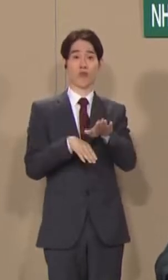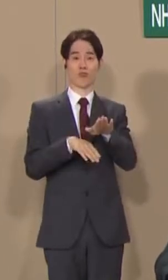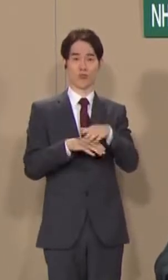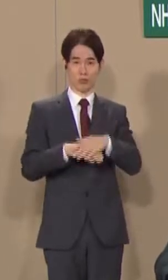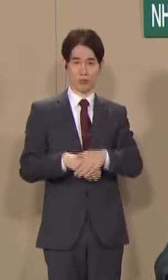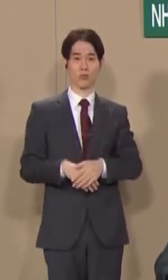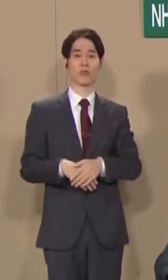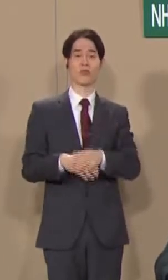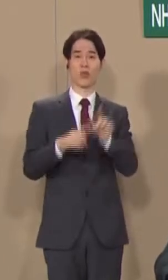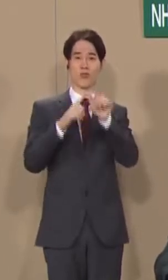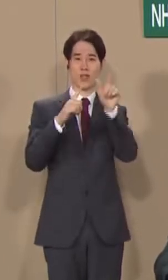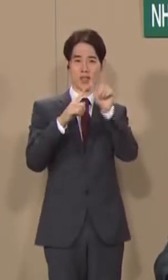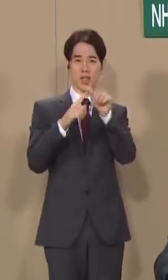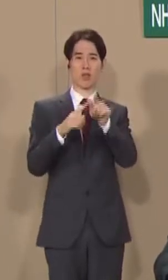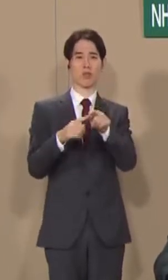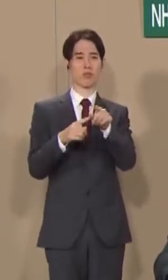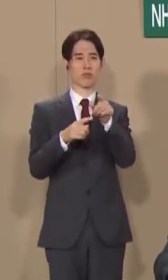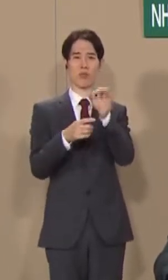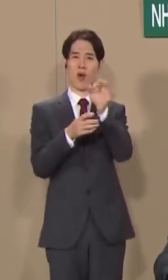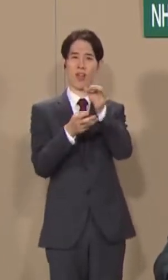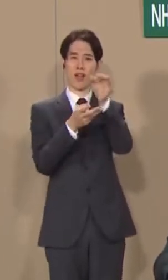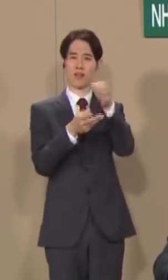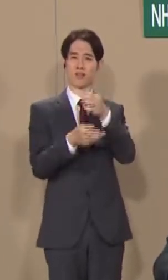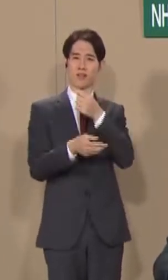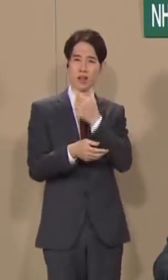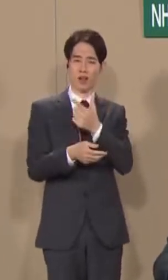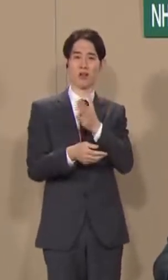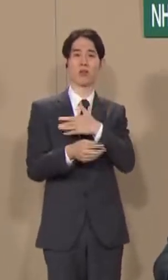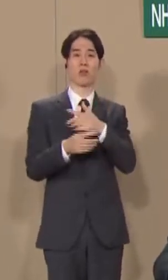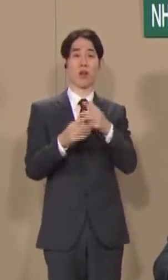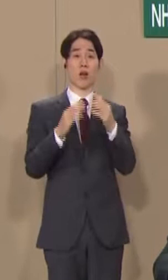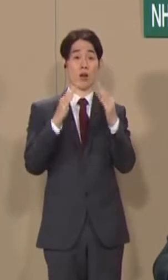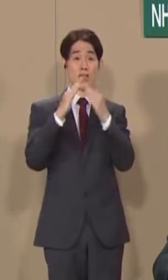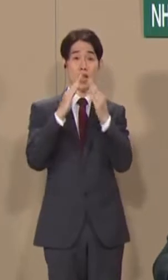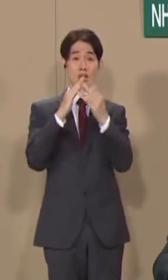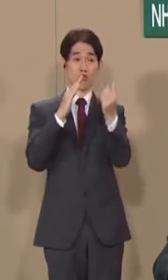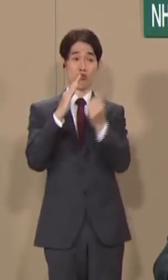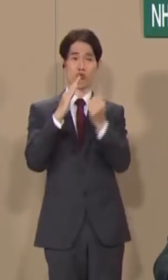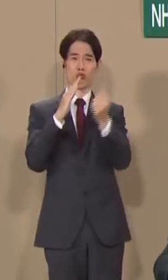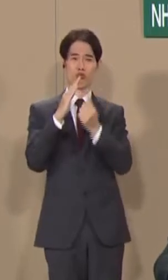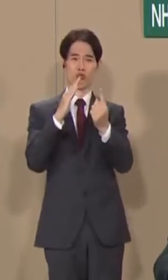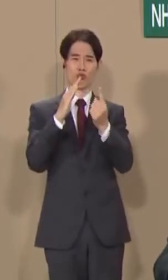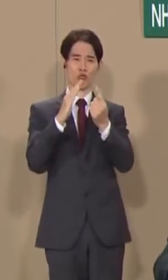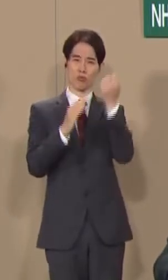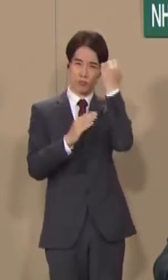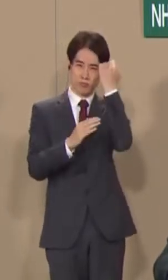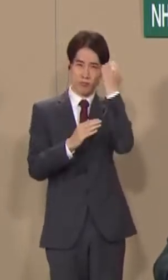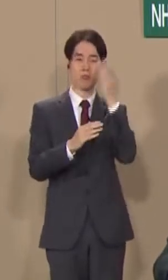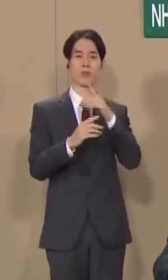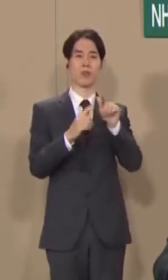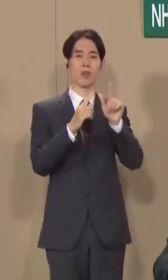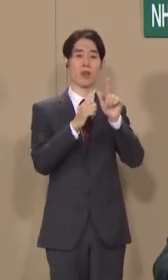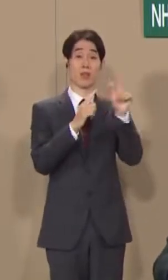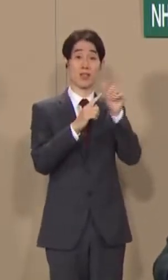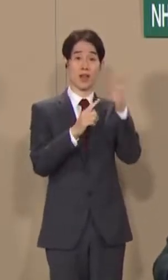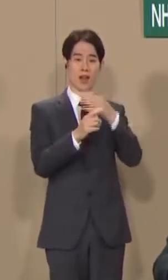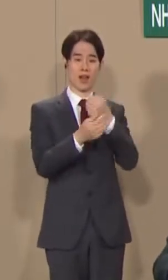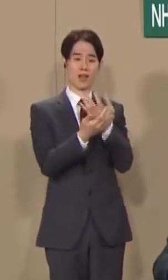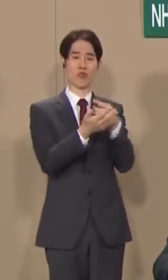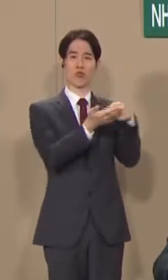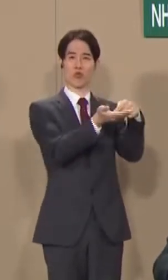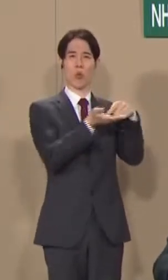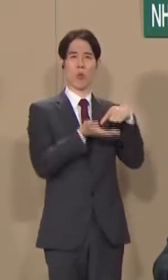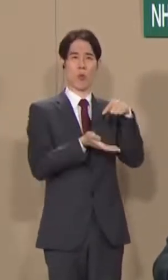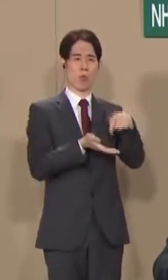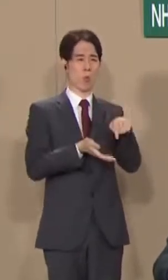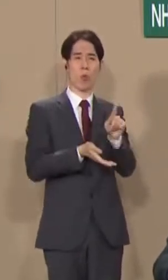受信料を支払いたくない nhkの担当者の訪問が部材 nhk から請求書が届いてどうし